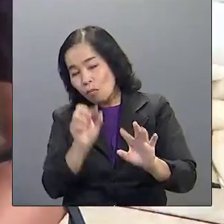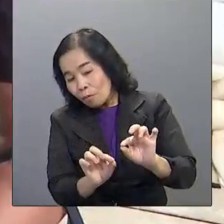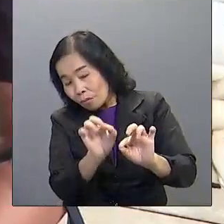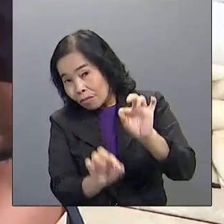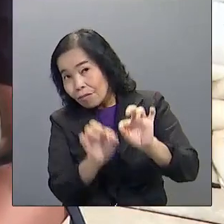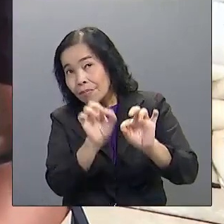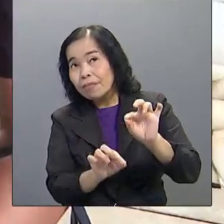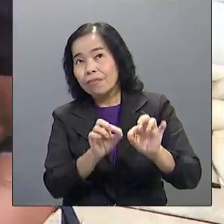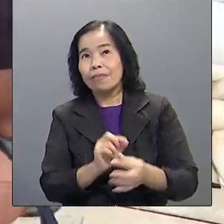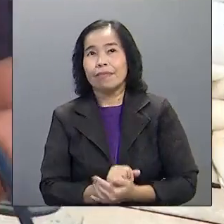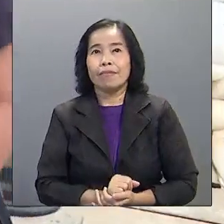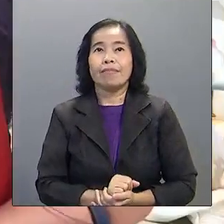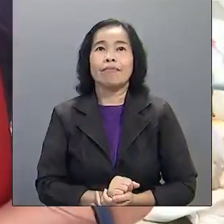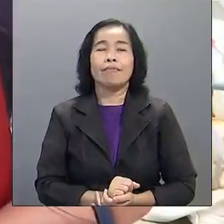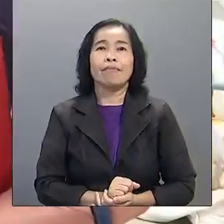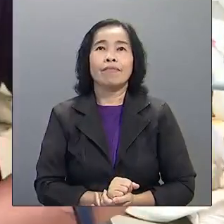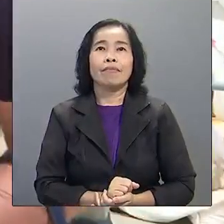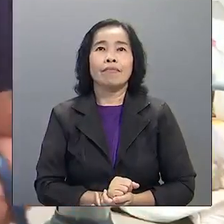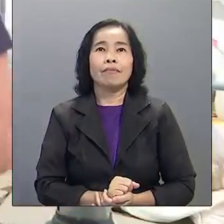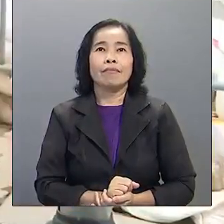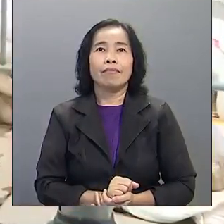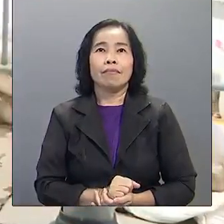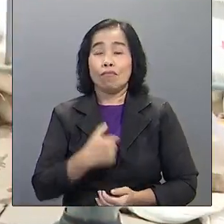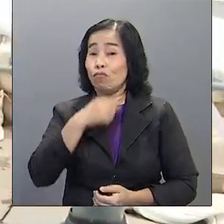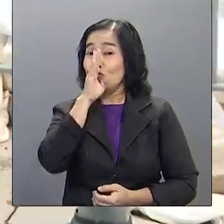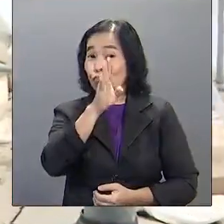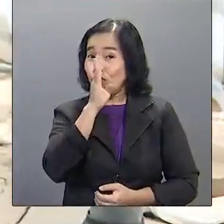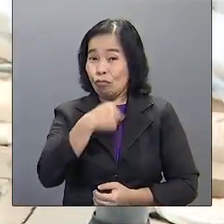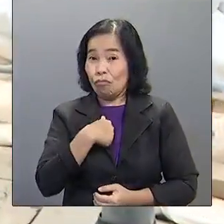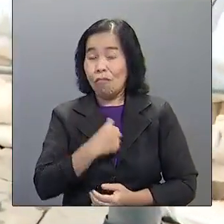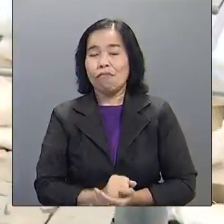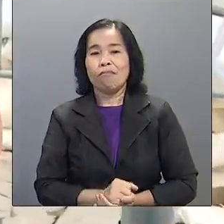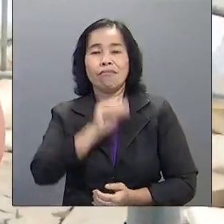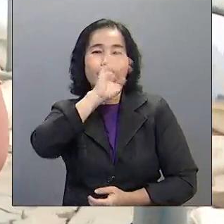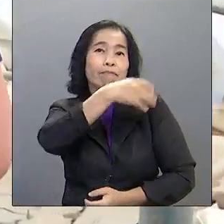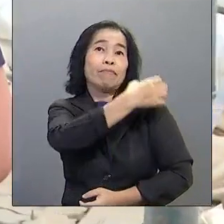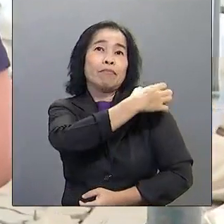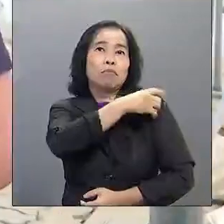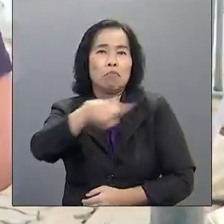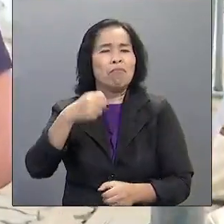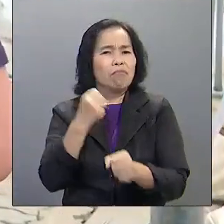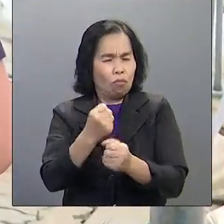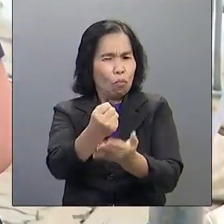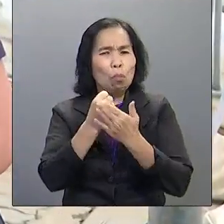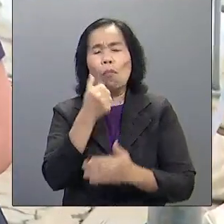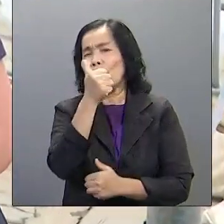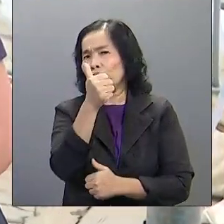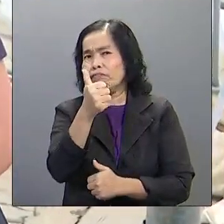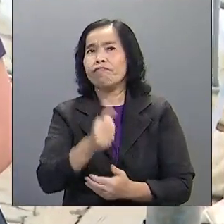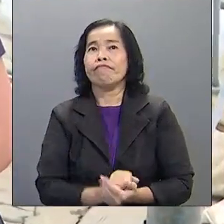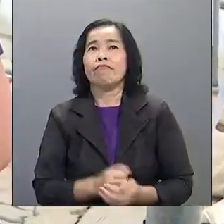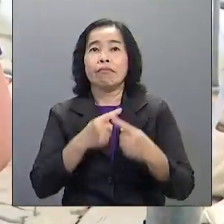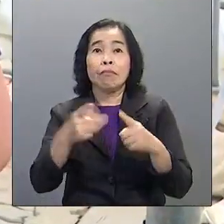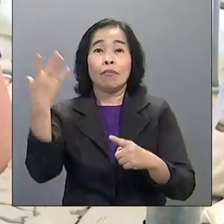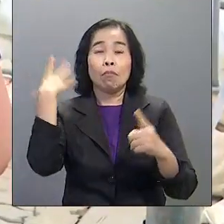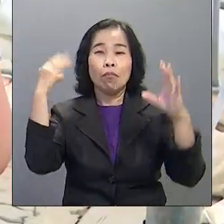ณครึ่งเดียวก็คือเท่ากับปี54ที่พูดตรงๆนะเทศบาลนครนนท์เนี่ยเขาก็ทำเต็มที่ที่สุดแล้วขนาดเมื่อคืนน่ะ